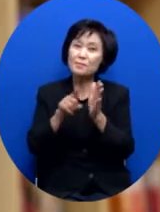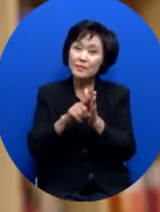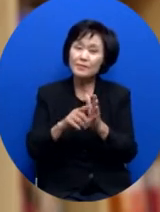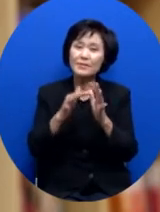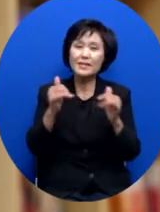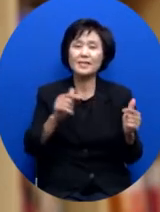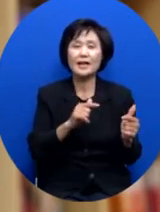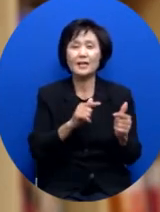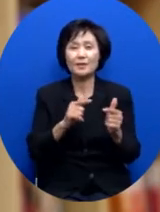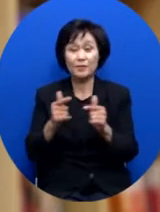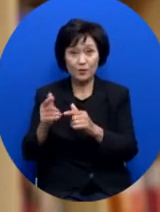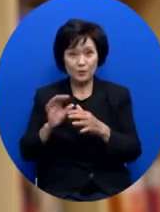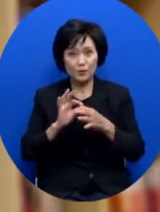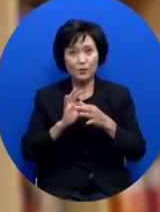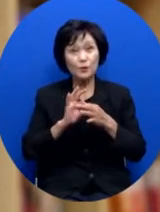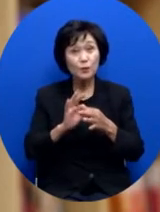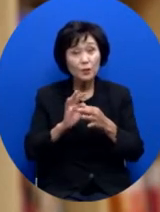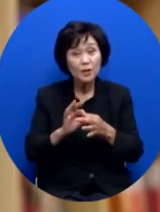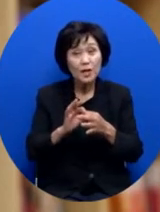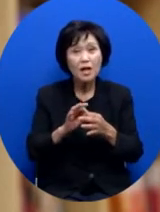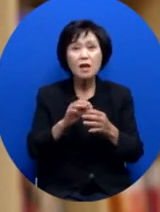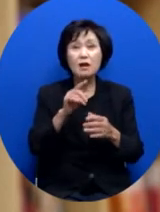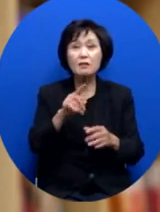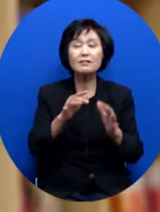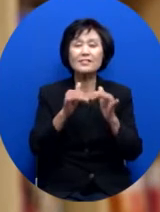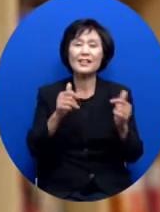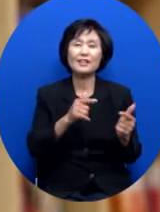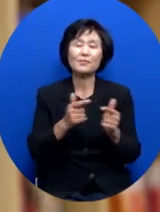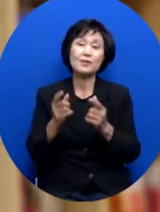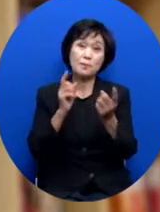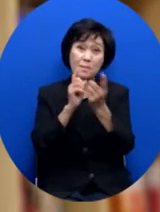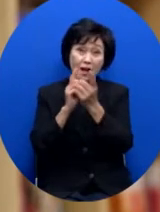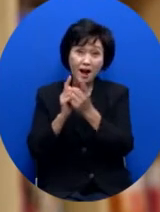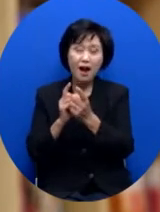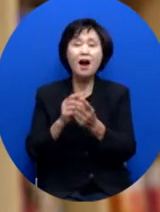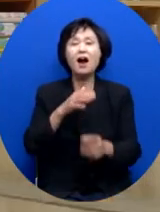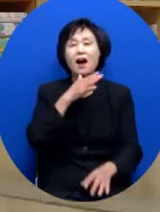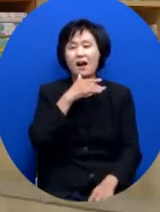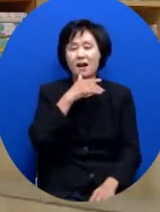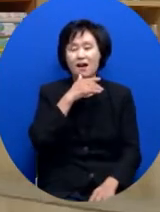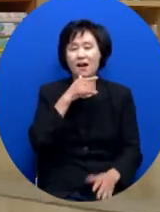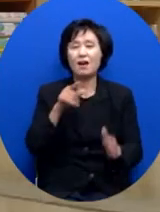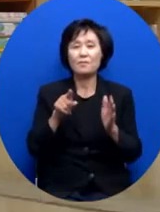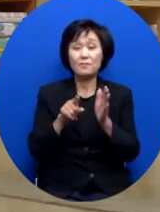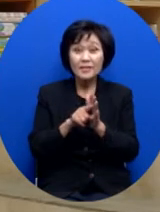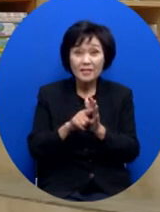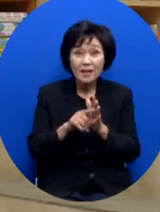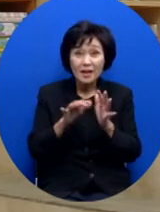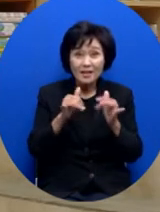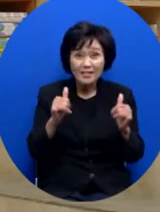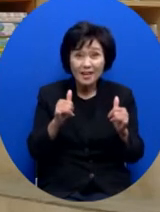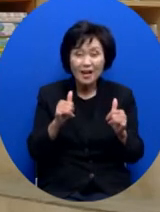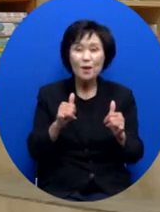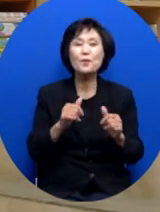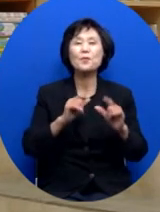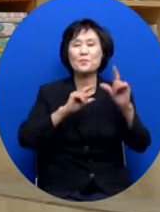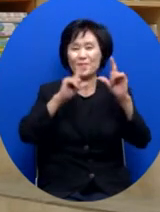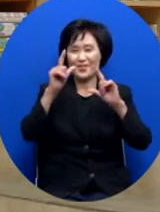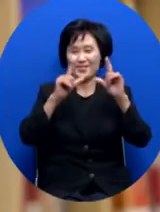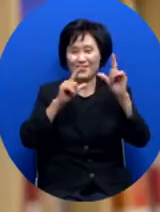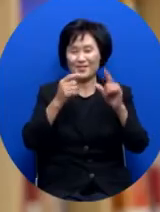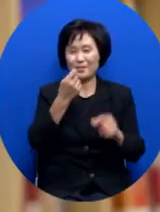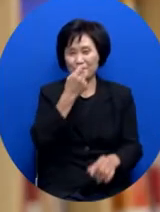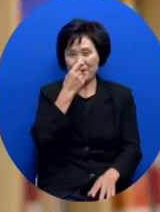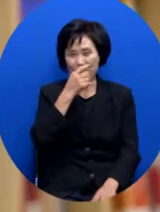수많은 다양한 믿음의 사람들을 만나면서 아 기독교인의 삶이 저런 것이구나 특별히 아이들이 예전에 우리가 함께